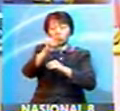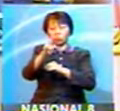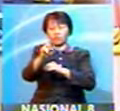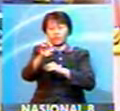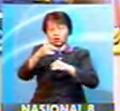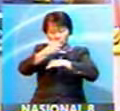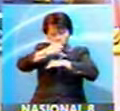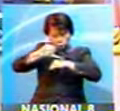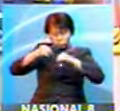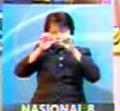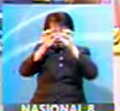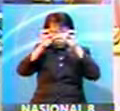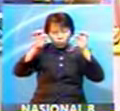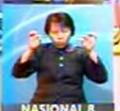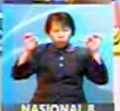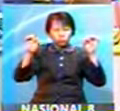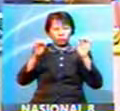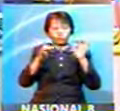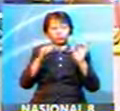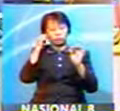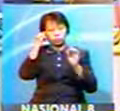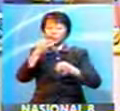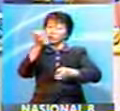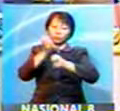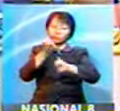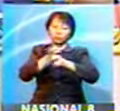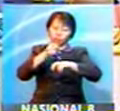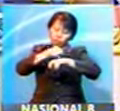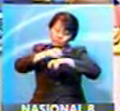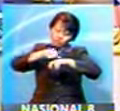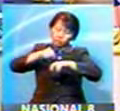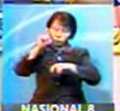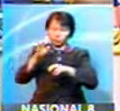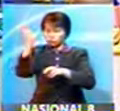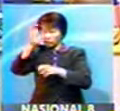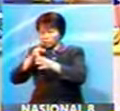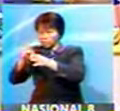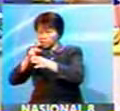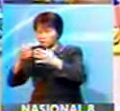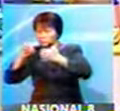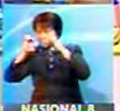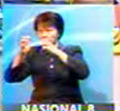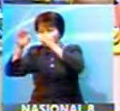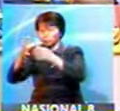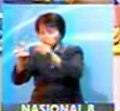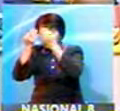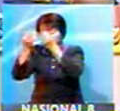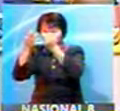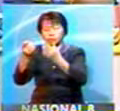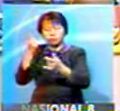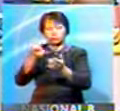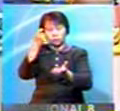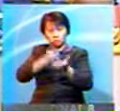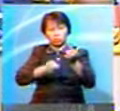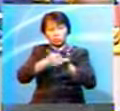macam ni. Ukiran halus susah. Kena cari pakar-pakar bagi adik guru kena belajar. Cuma kos